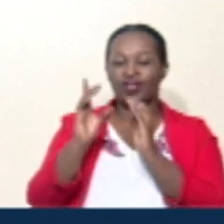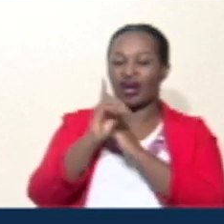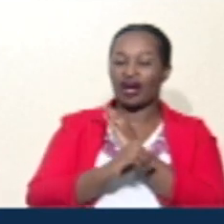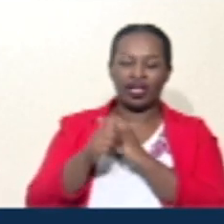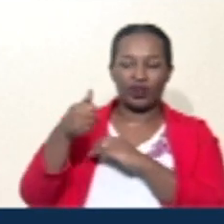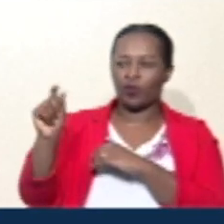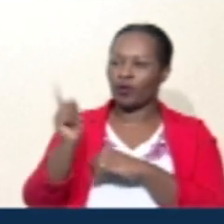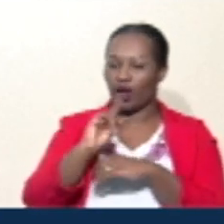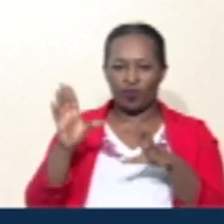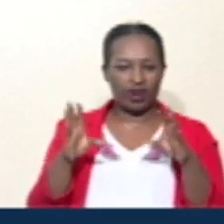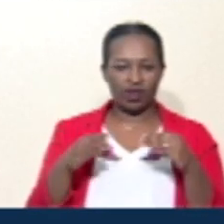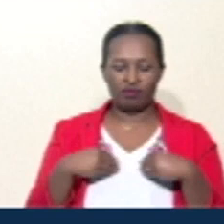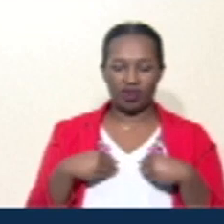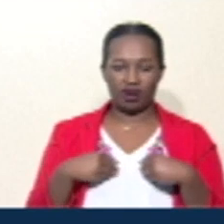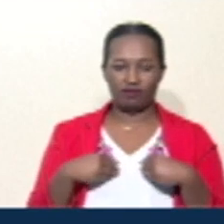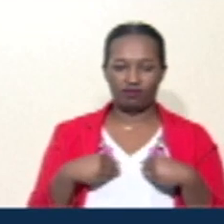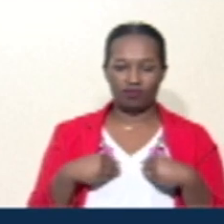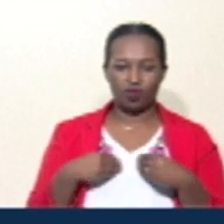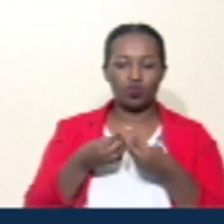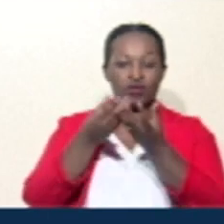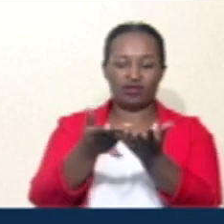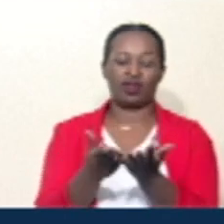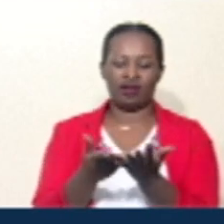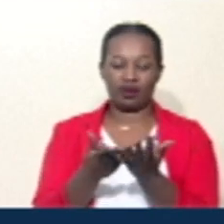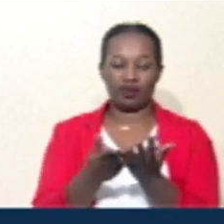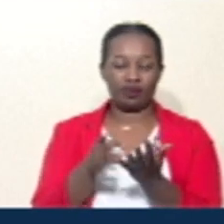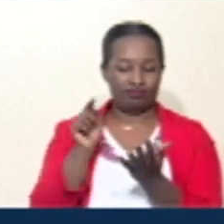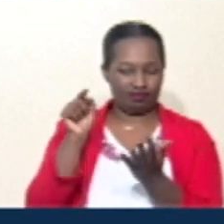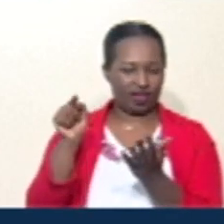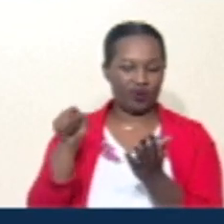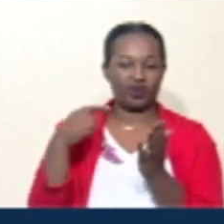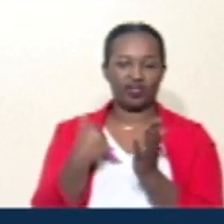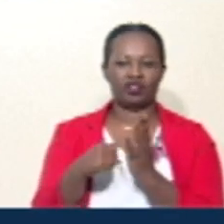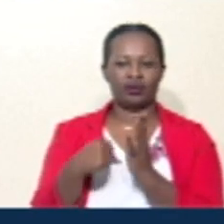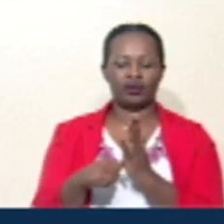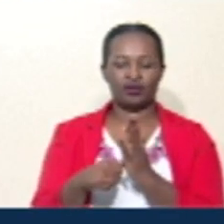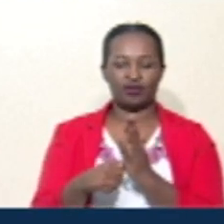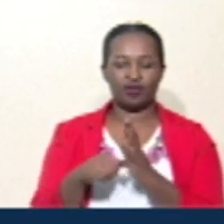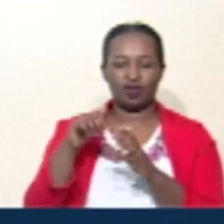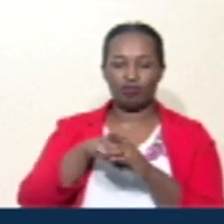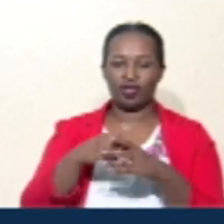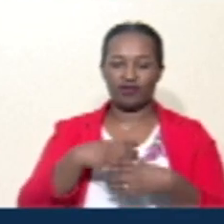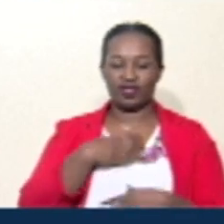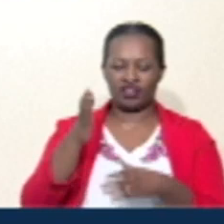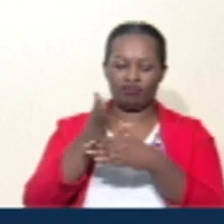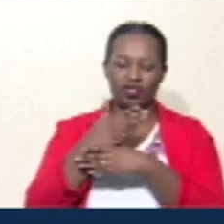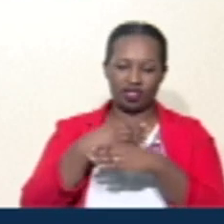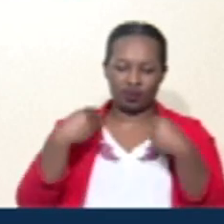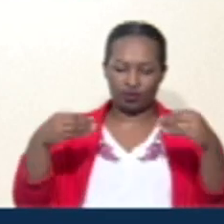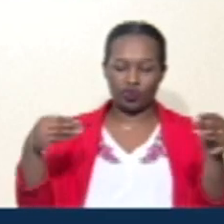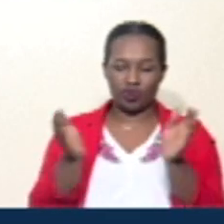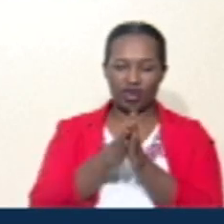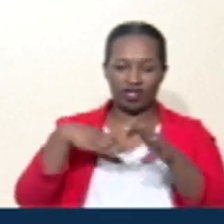ntabwo karikemera kuba kazirekura, aho niho ikibazo kiri. Mu ruzinduko Minisitiri w'Ubucuruzi n'Inganda